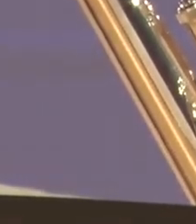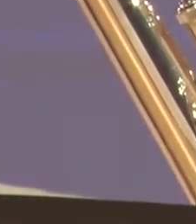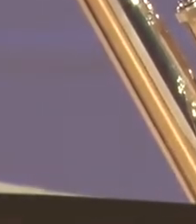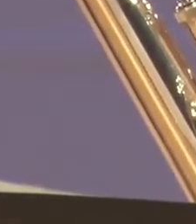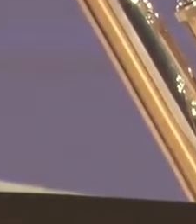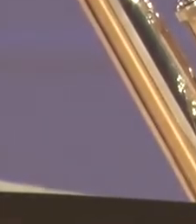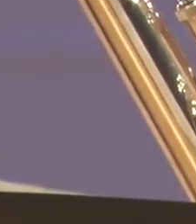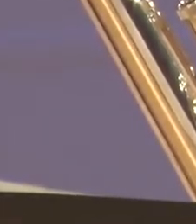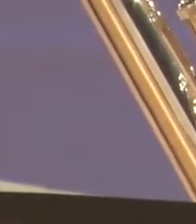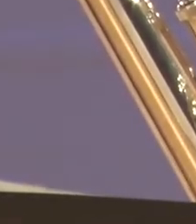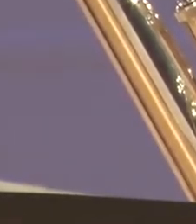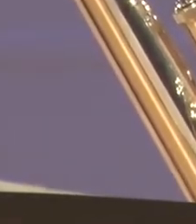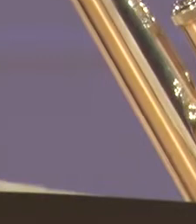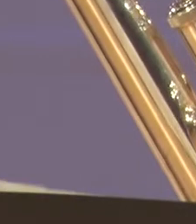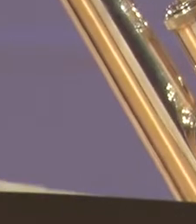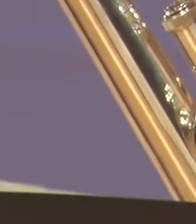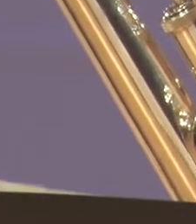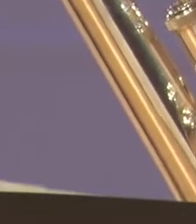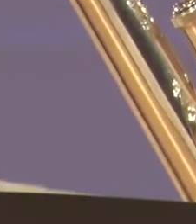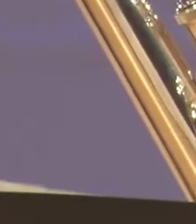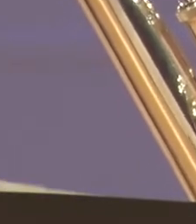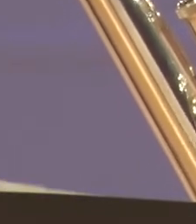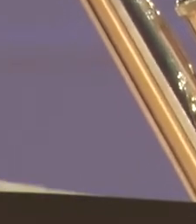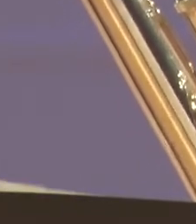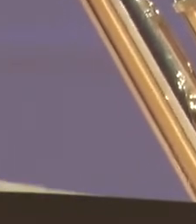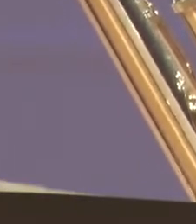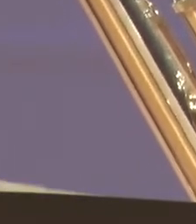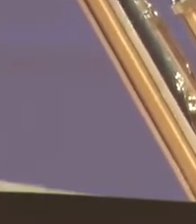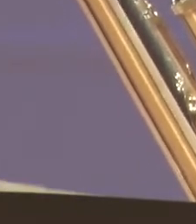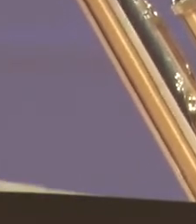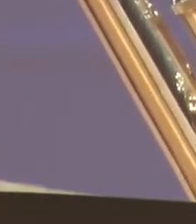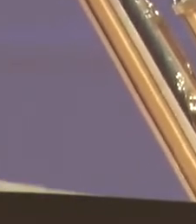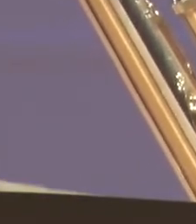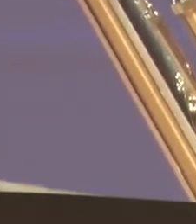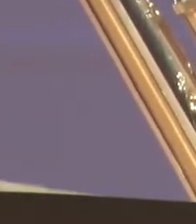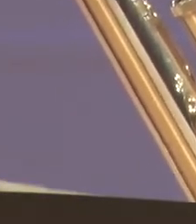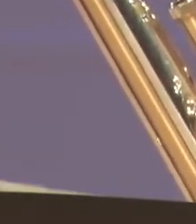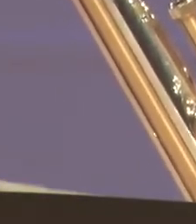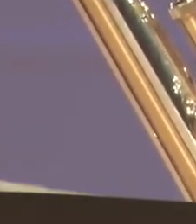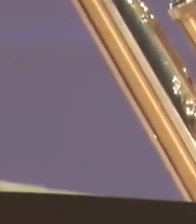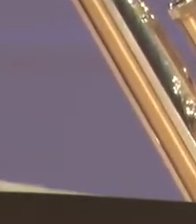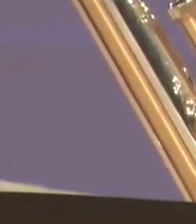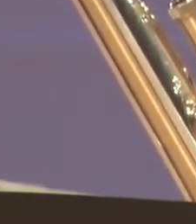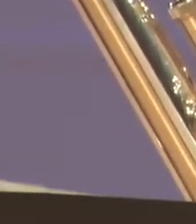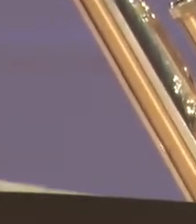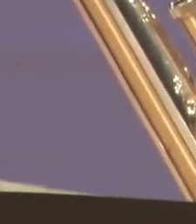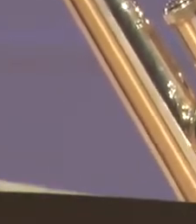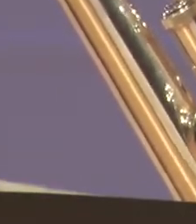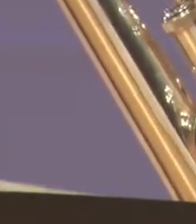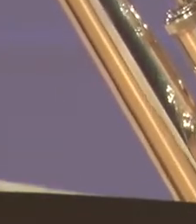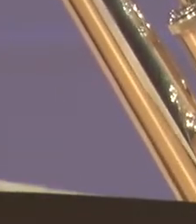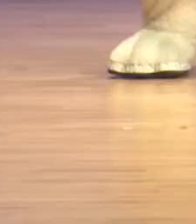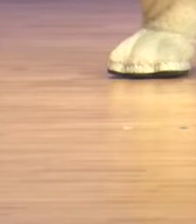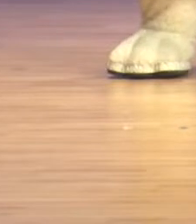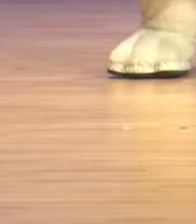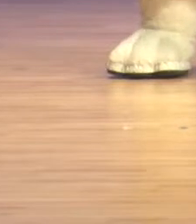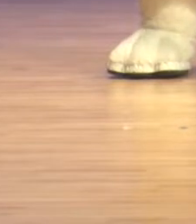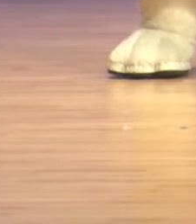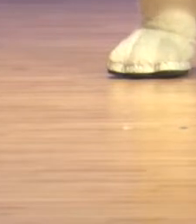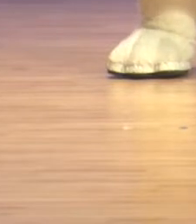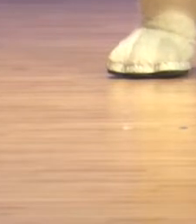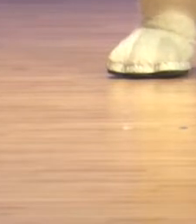式のキャストに応募するときに1次審査で披露した曲です聞いて